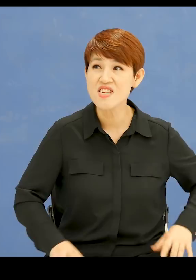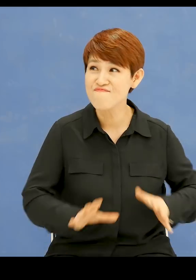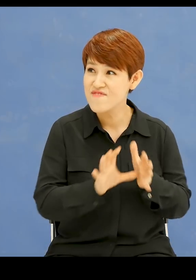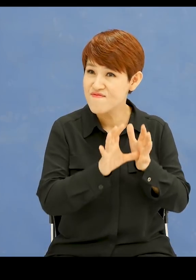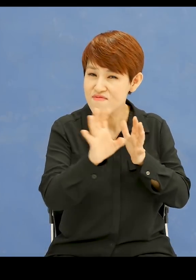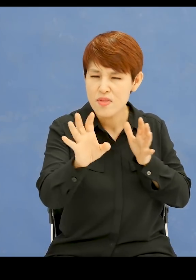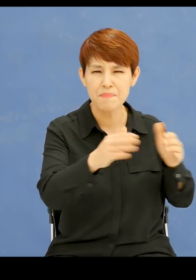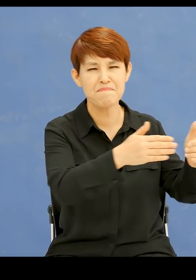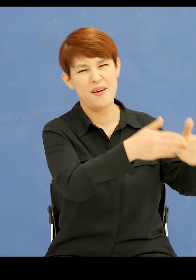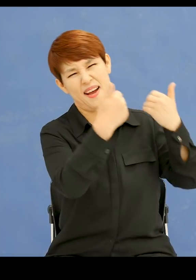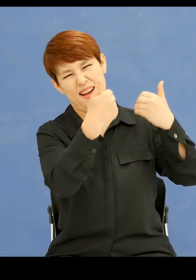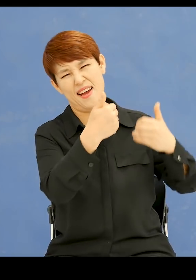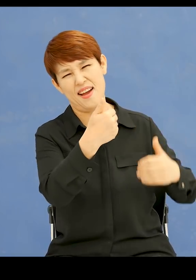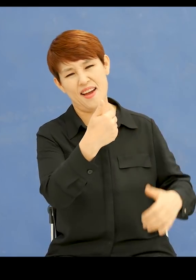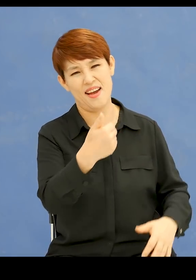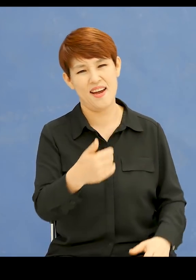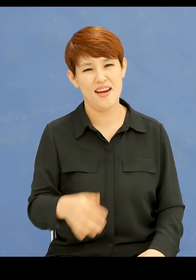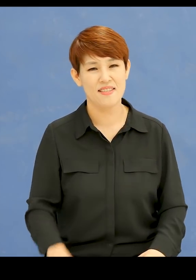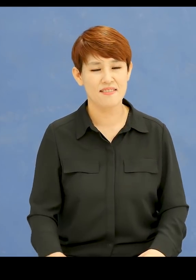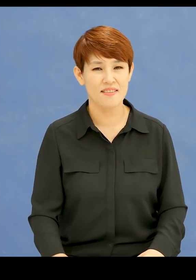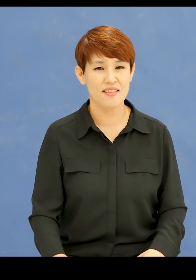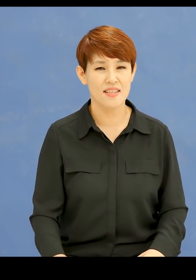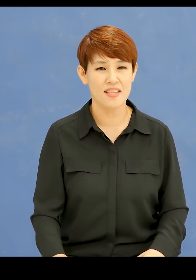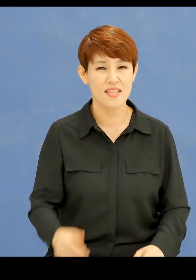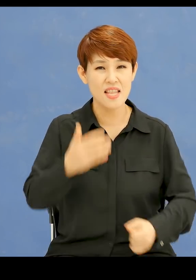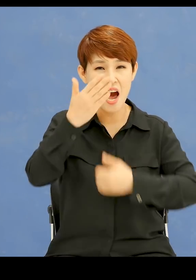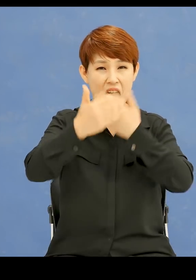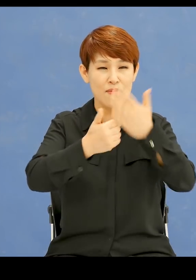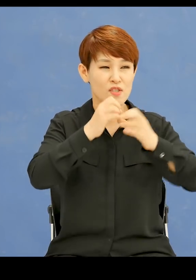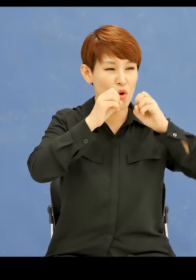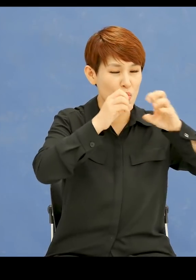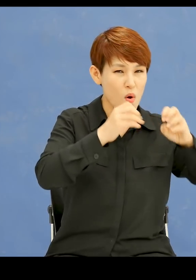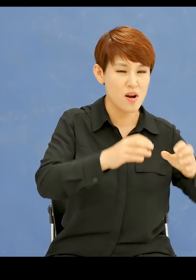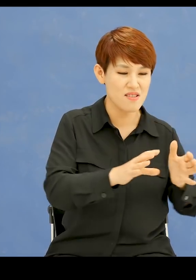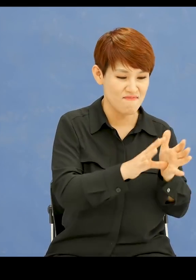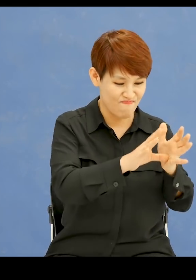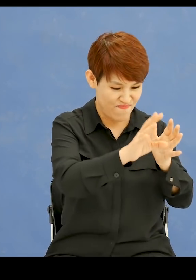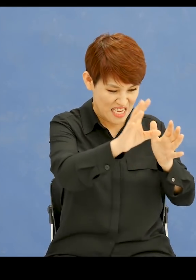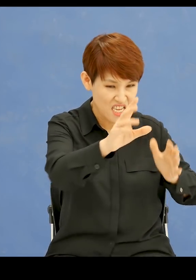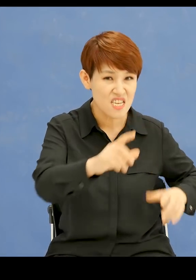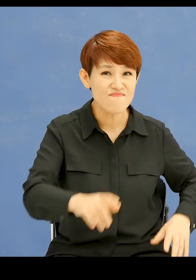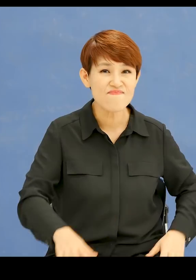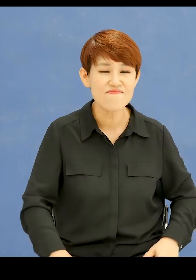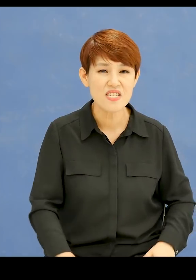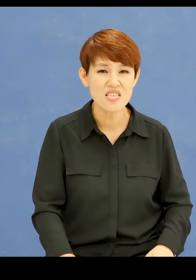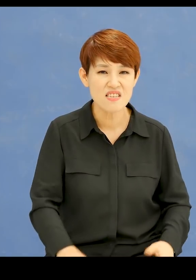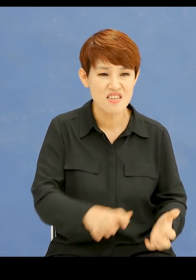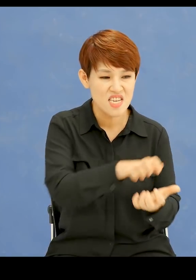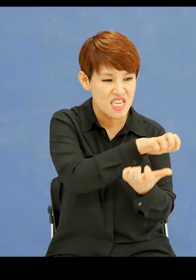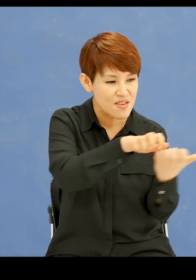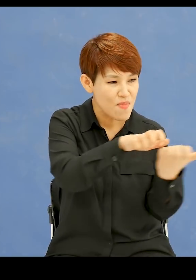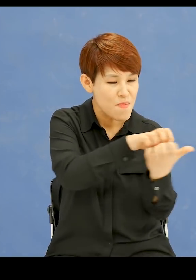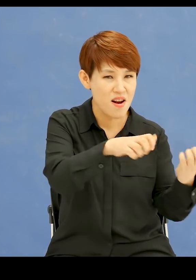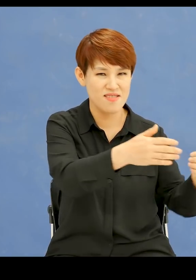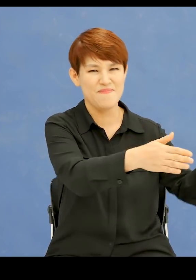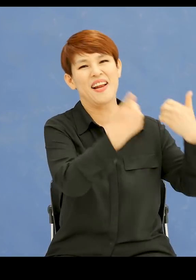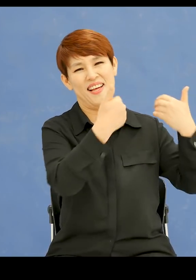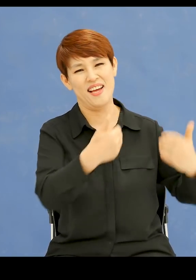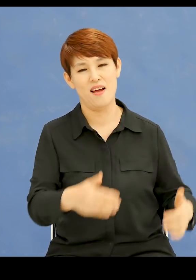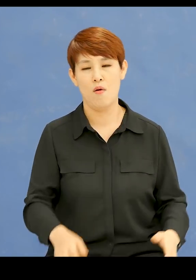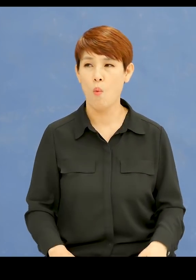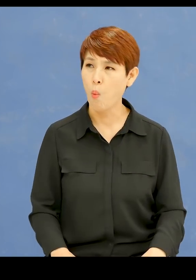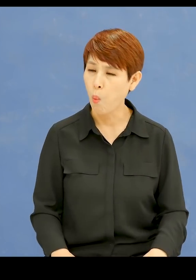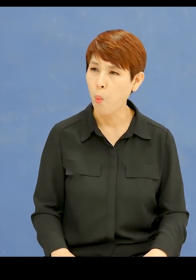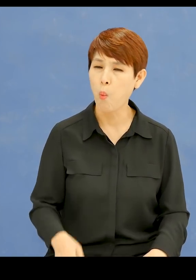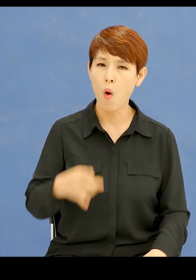나와요. 뭐 이야기를 하면은 씹어먹을 저는 그때 당시 우리 어머니는 이빨이 굉장히 강하시구나. 다